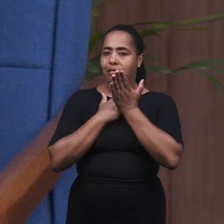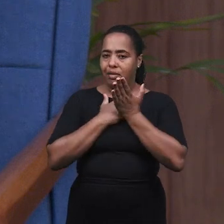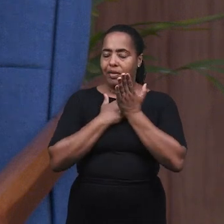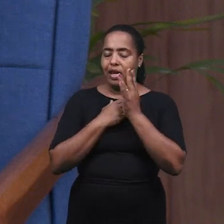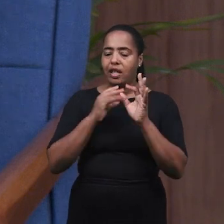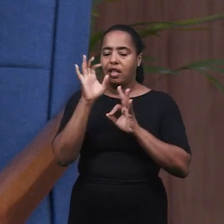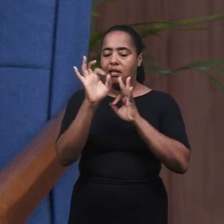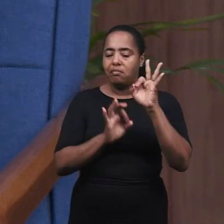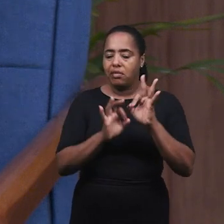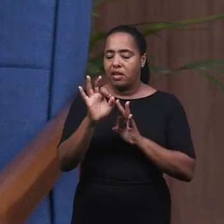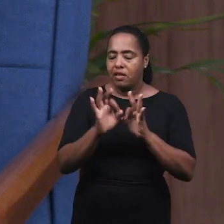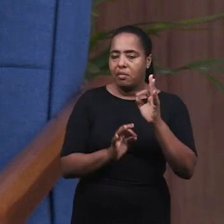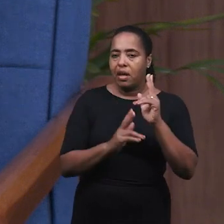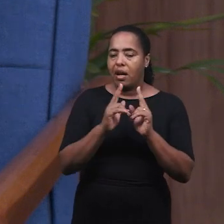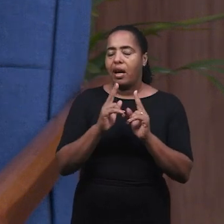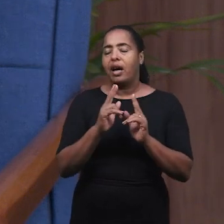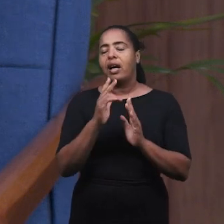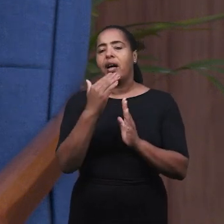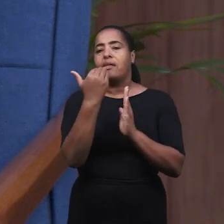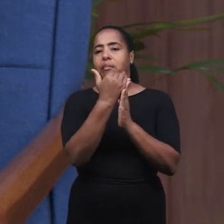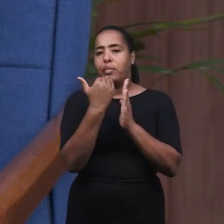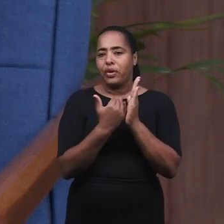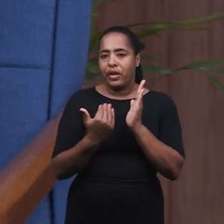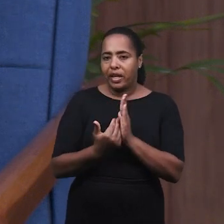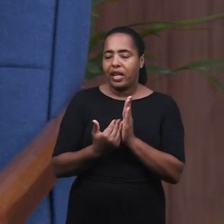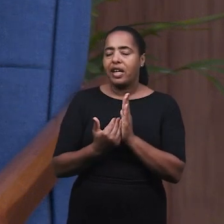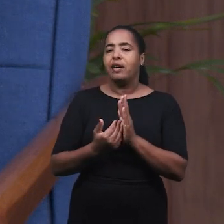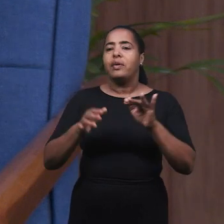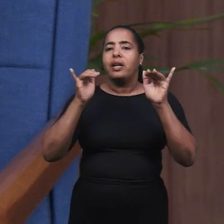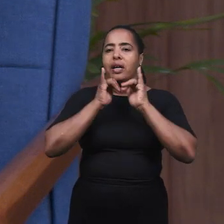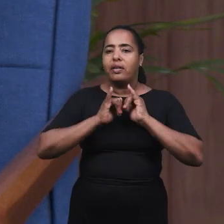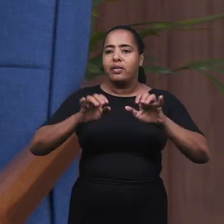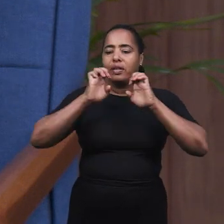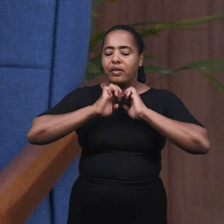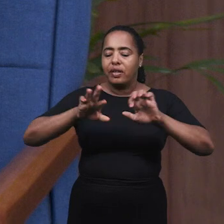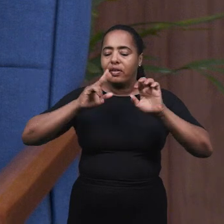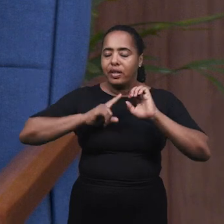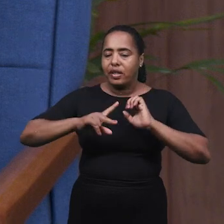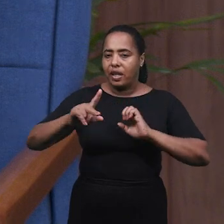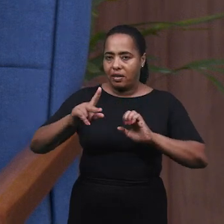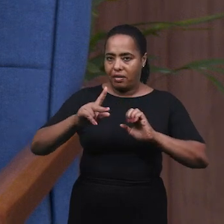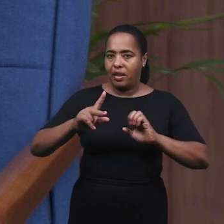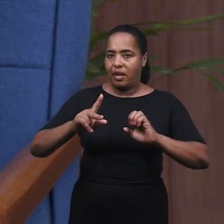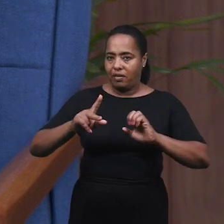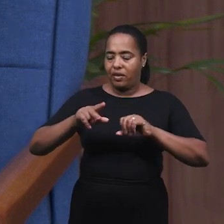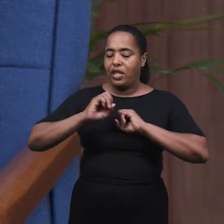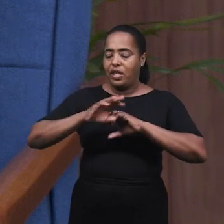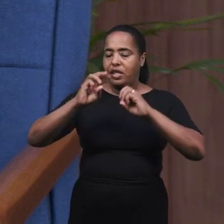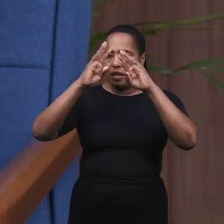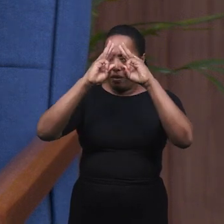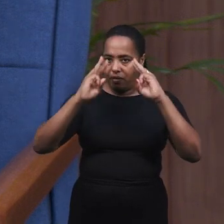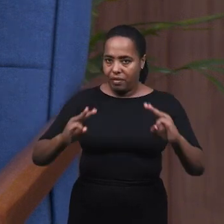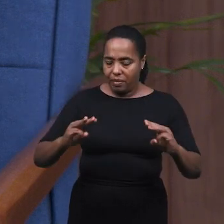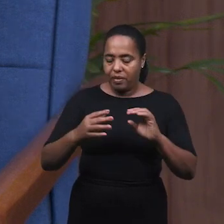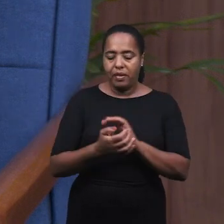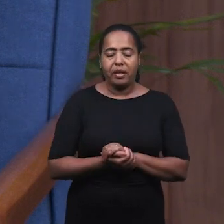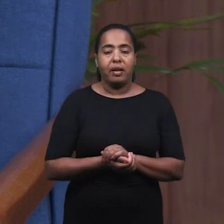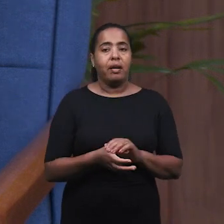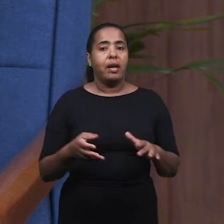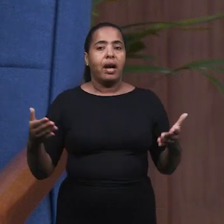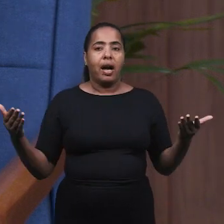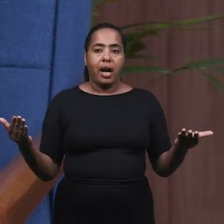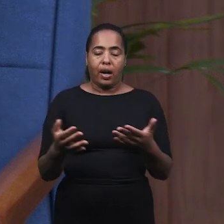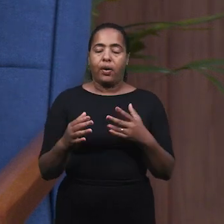édition de la formation dans le son évangile éternel de voler le son de Manaïm. Nous allons porter ici 2 participations